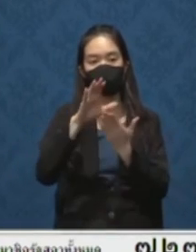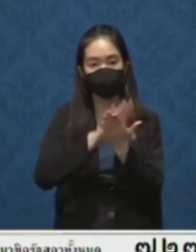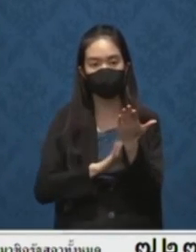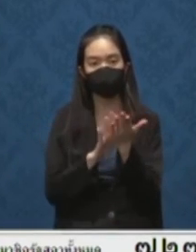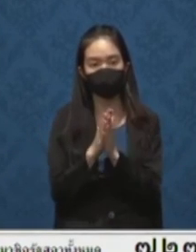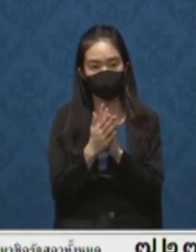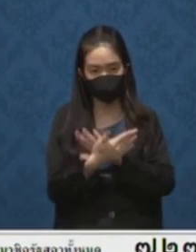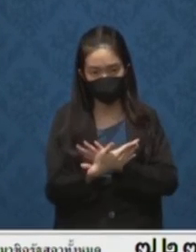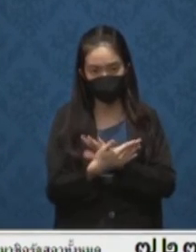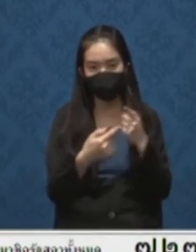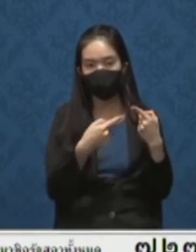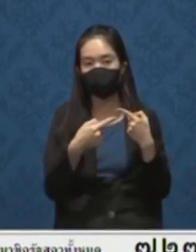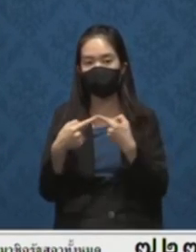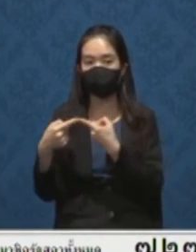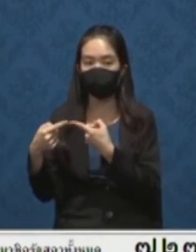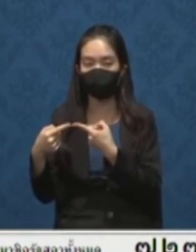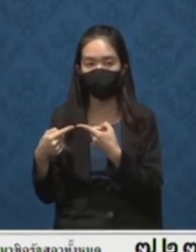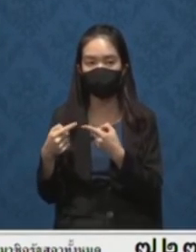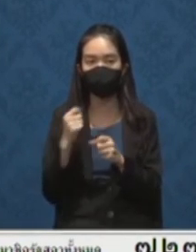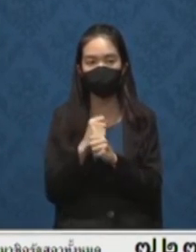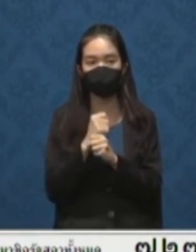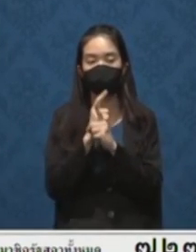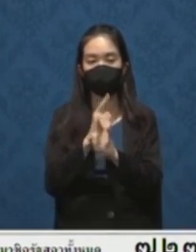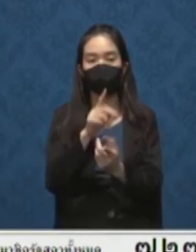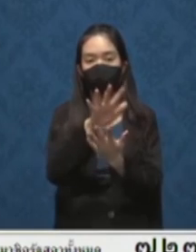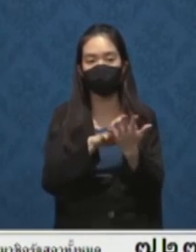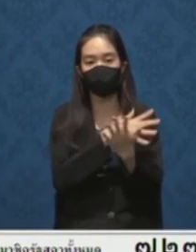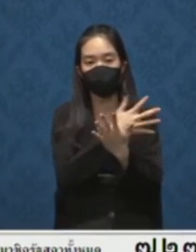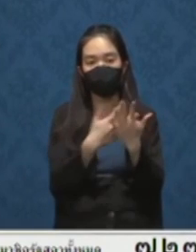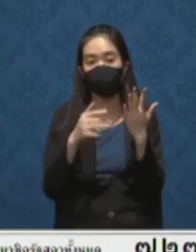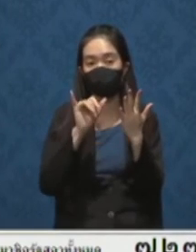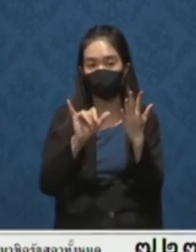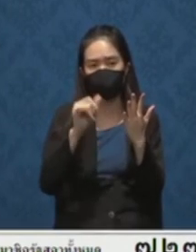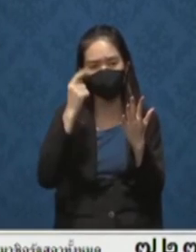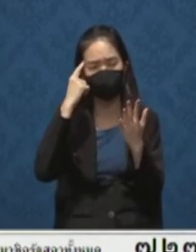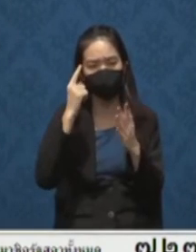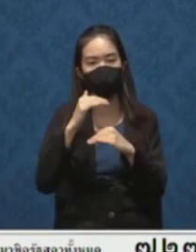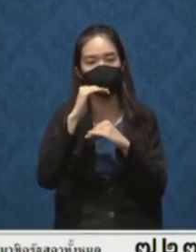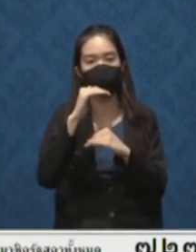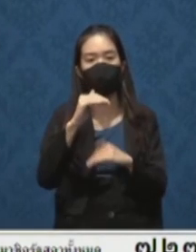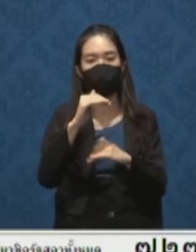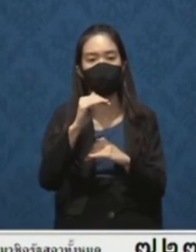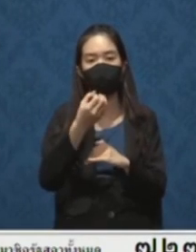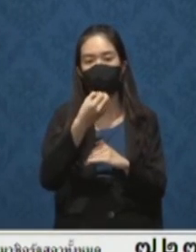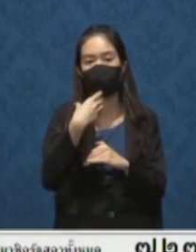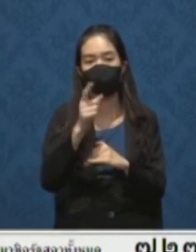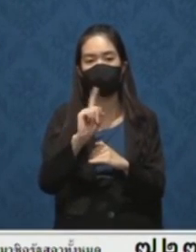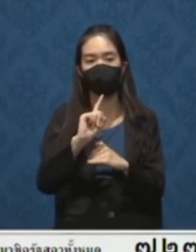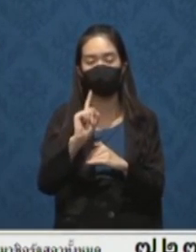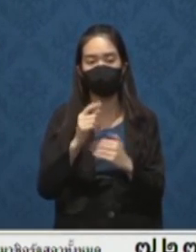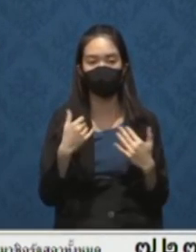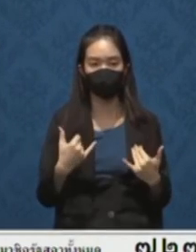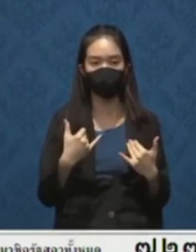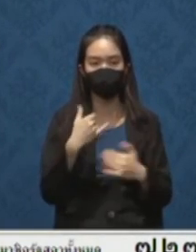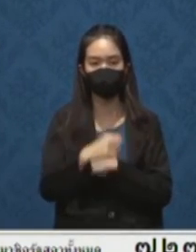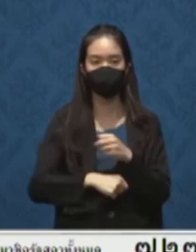ความต่อเนื่องตามแผนยธศาตชาติสมควรกำหนดไ้ในบทเฉพาะการว่าในระหว่าง 5